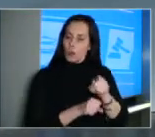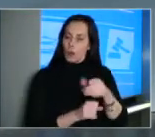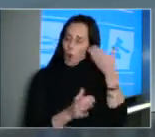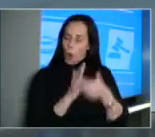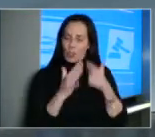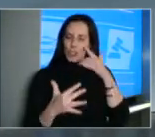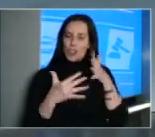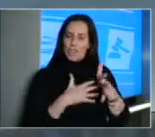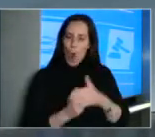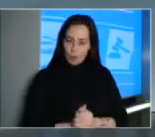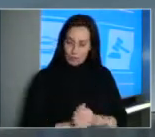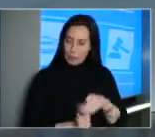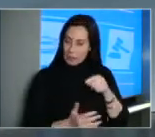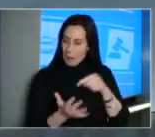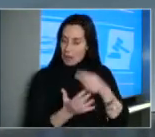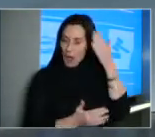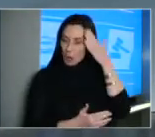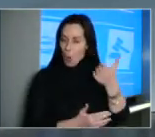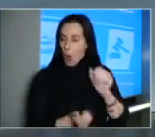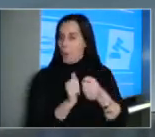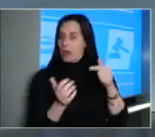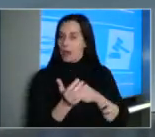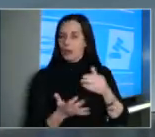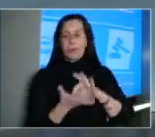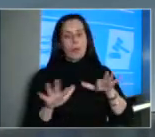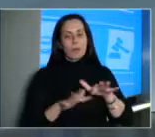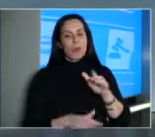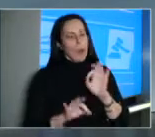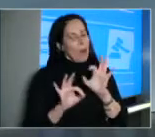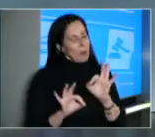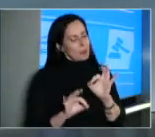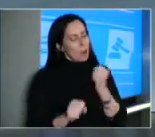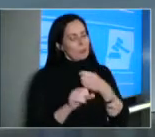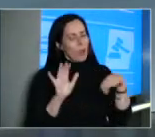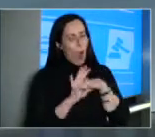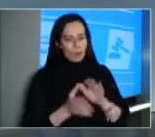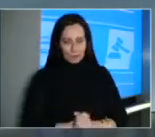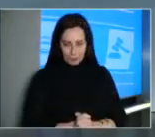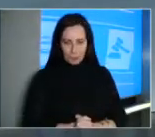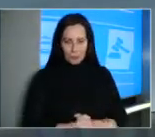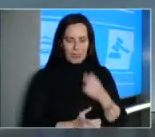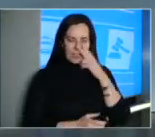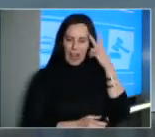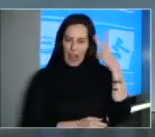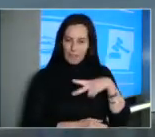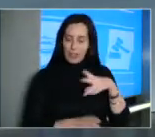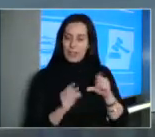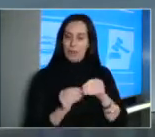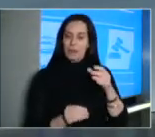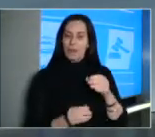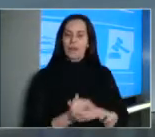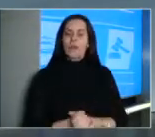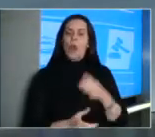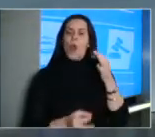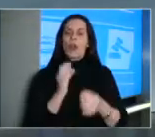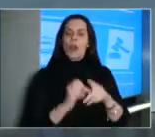חוסר שקיפות. האם זה בגלל המודעות, או בגלל שמשרדי הממשלה לא ממש מיישמים את החוק? ננסה להבין עם עורך